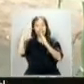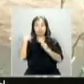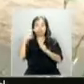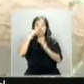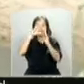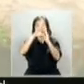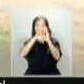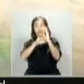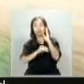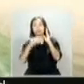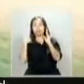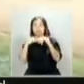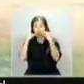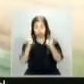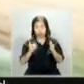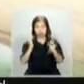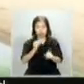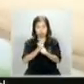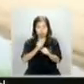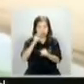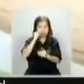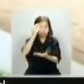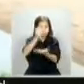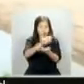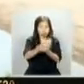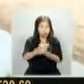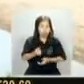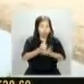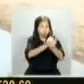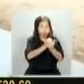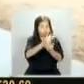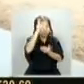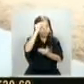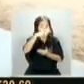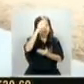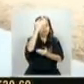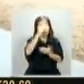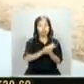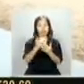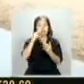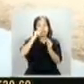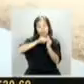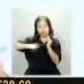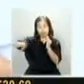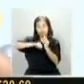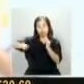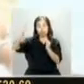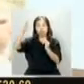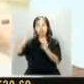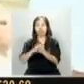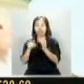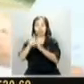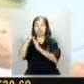ยทำให้เจ้าหน้าที่ต้องกักเก็บน้ำไว้ช่วยเหลือเกษตรกรที่เดือดร้อนในพื้นที่ไม่สามารถปล่อยน้ำลงมาได้ ปกติน้ำเ